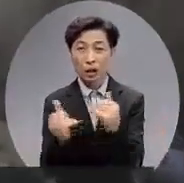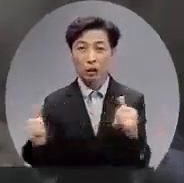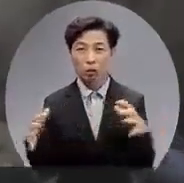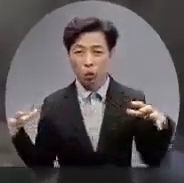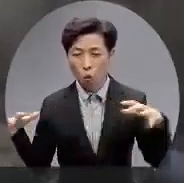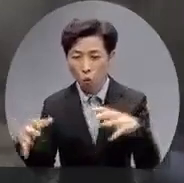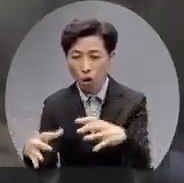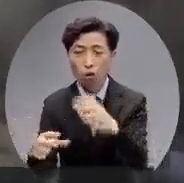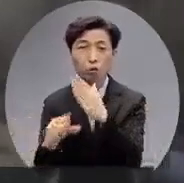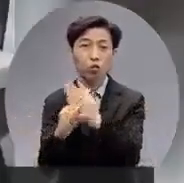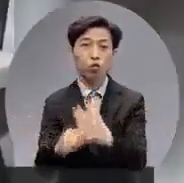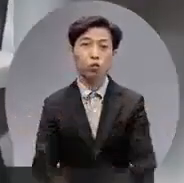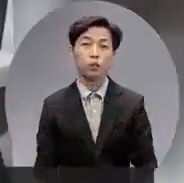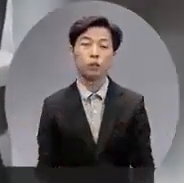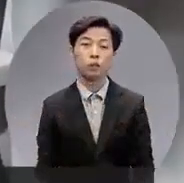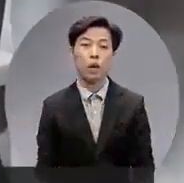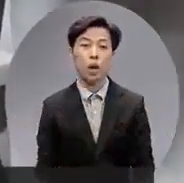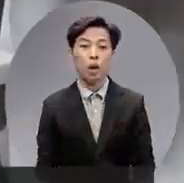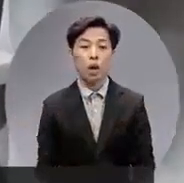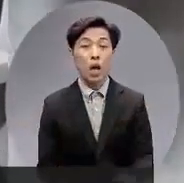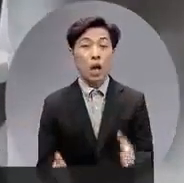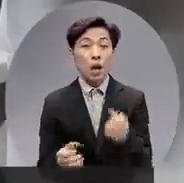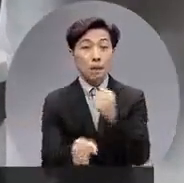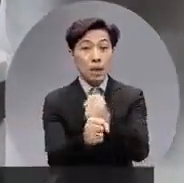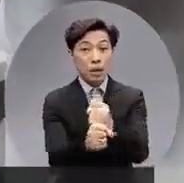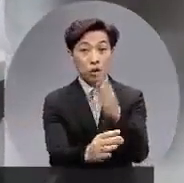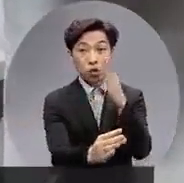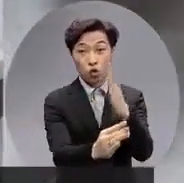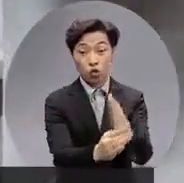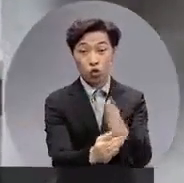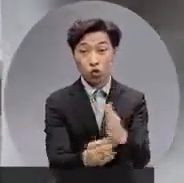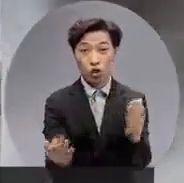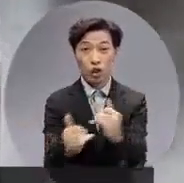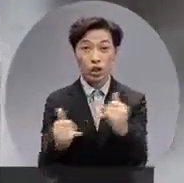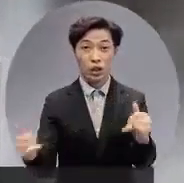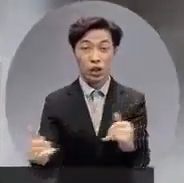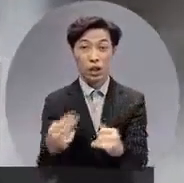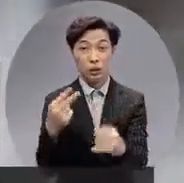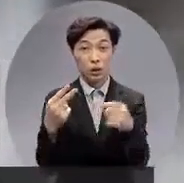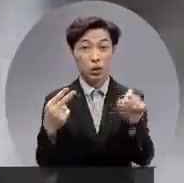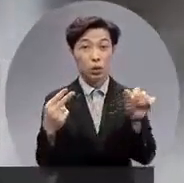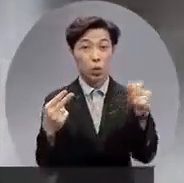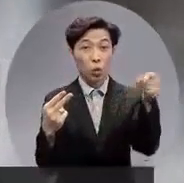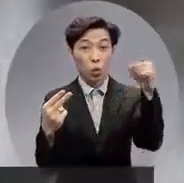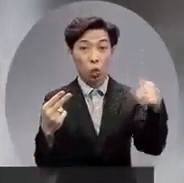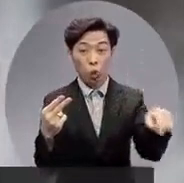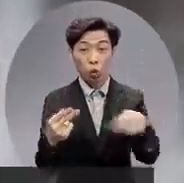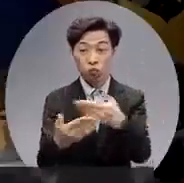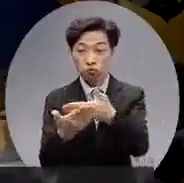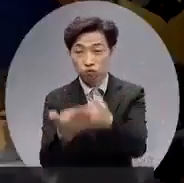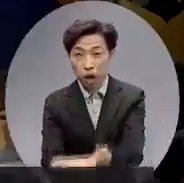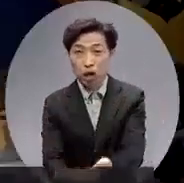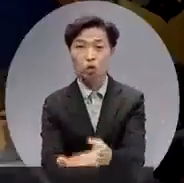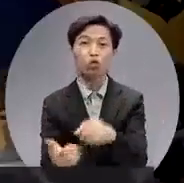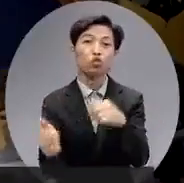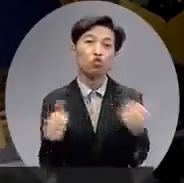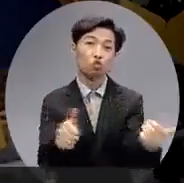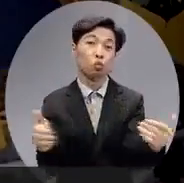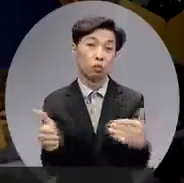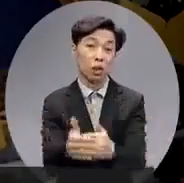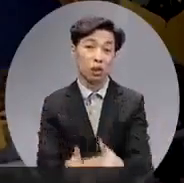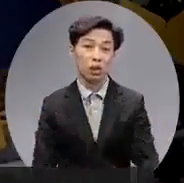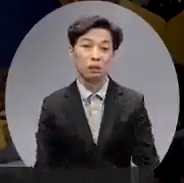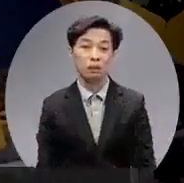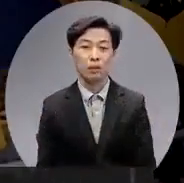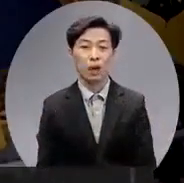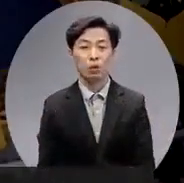있습니다 콘크리트 거푸집 작업 중이던 하청 노동자가 2.5톤 철판에 깔려 숨졌습니다 크레인에